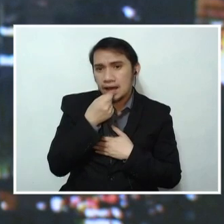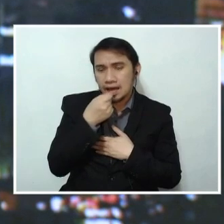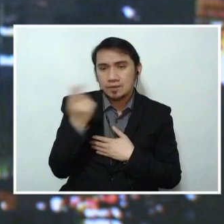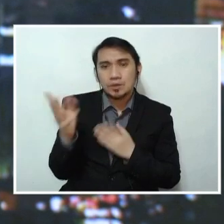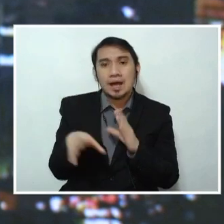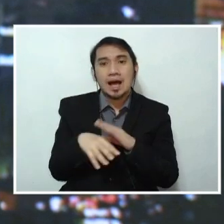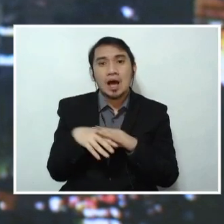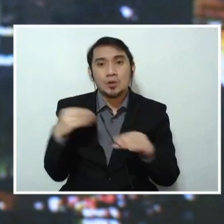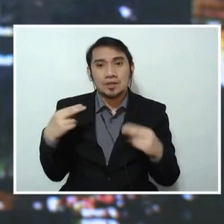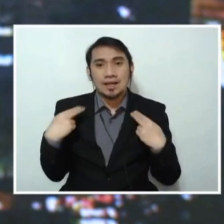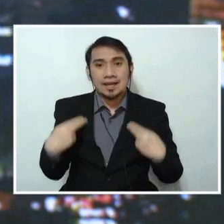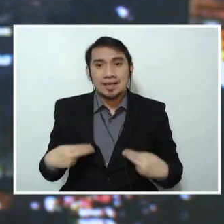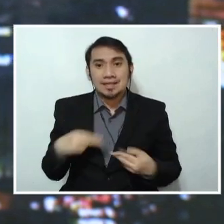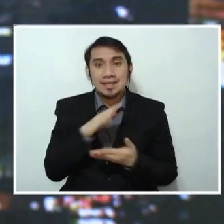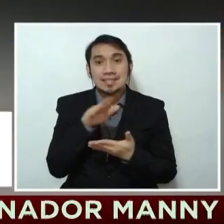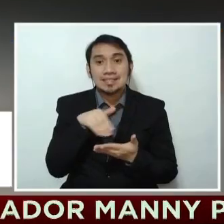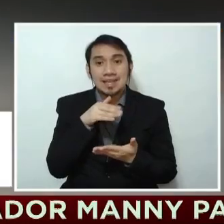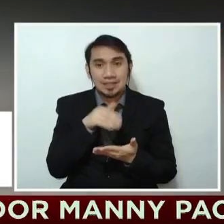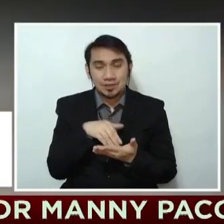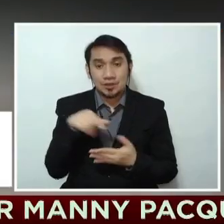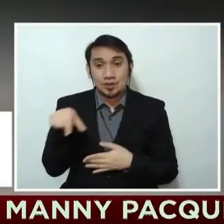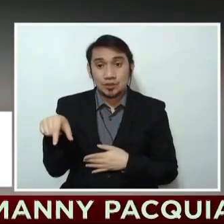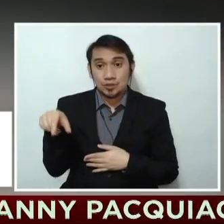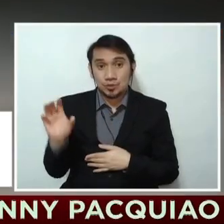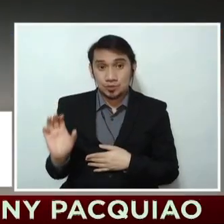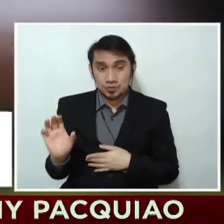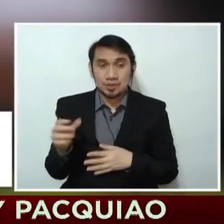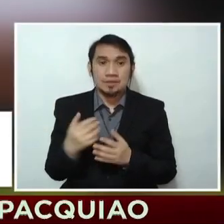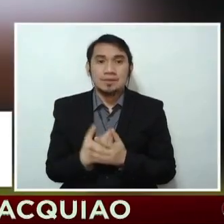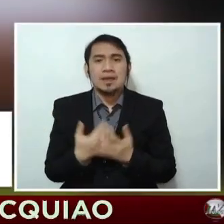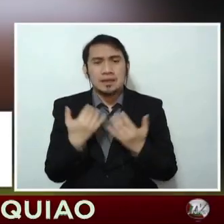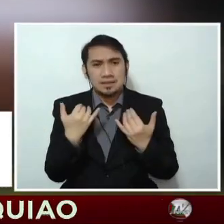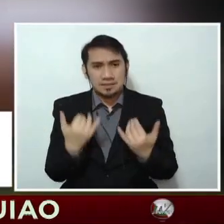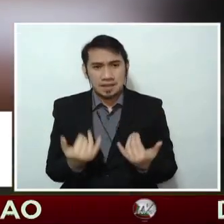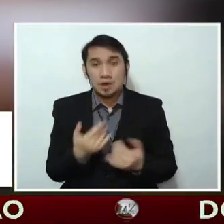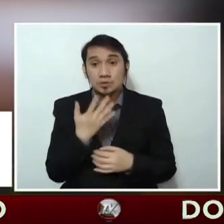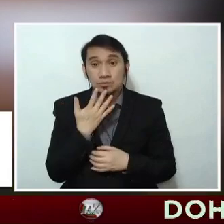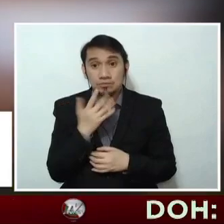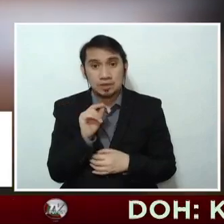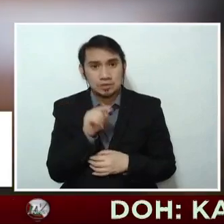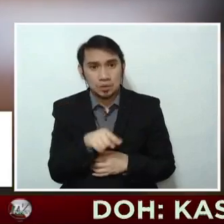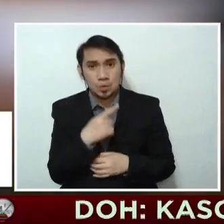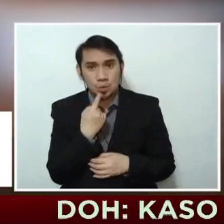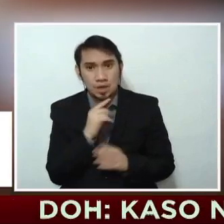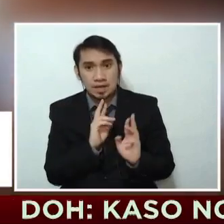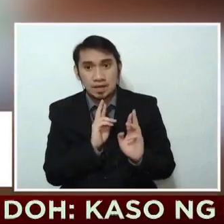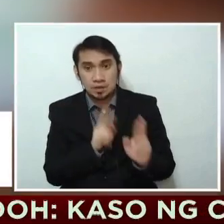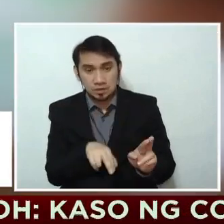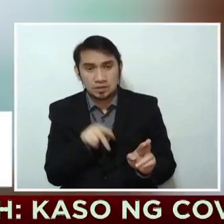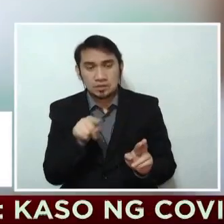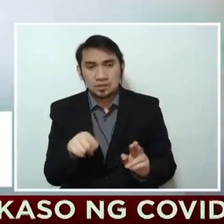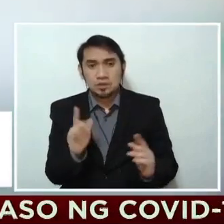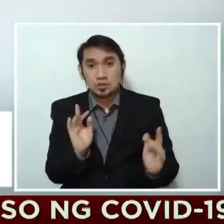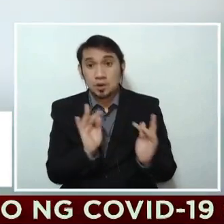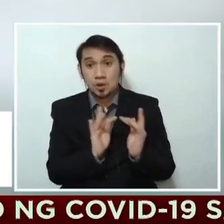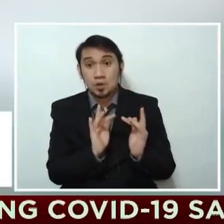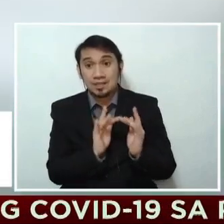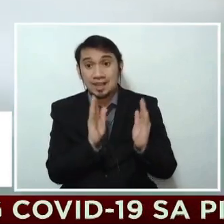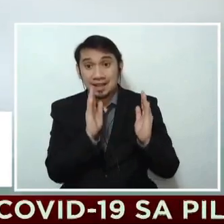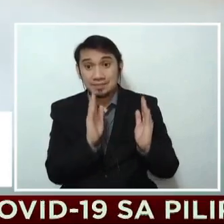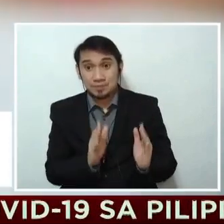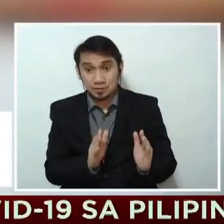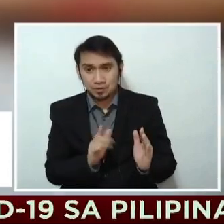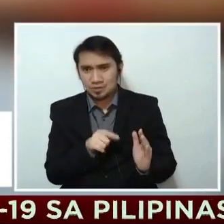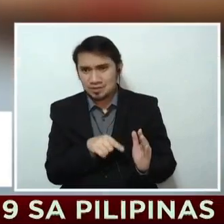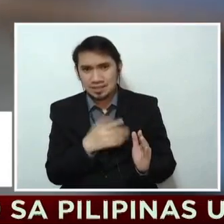sa Quezon City. Maswerte namang rumesponde at nagpaanak sa sanggol ang mga contact tracer at